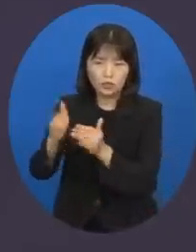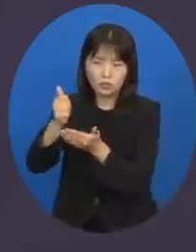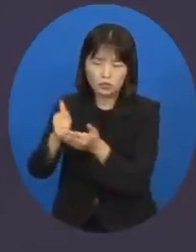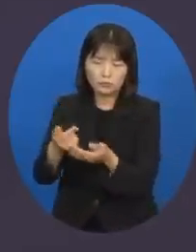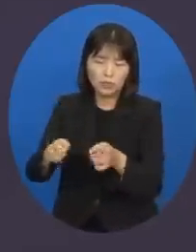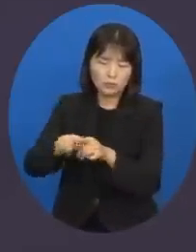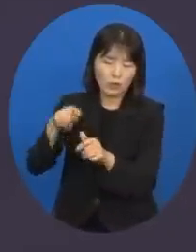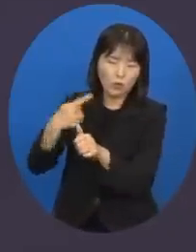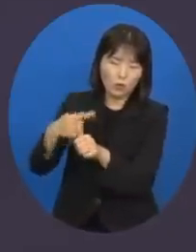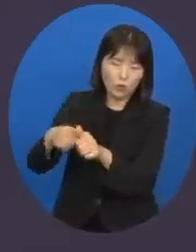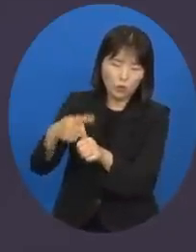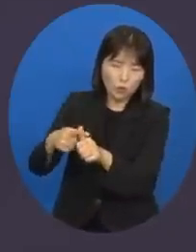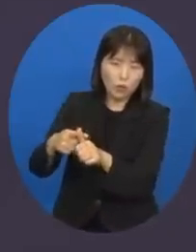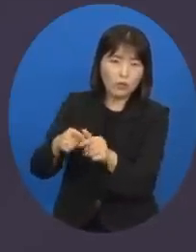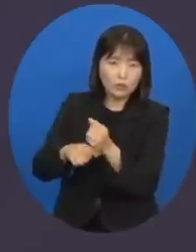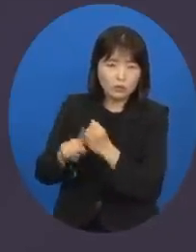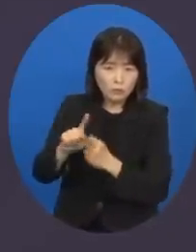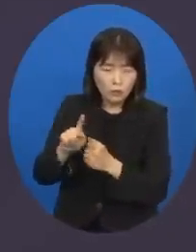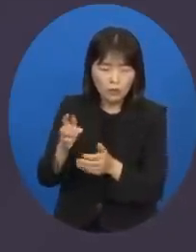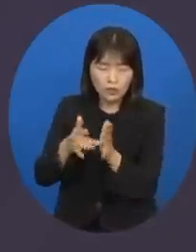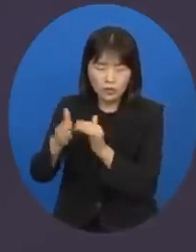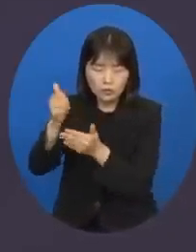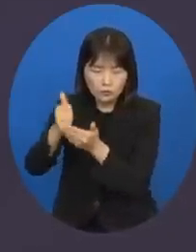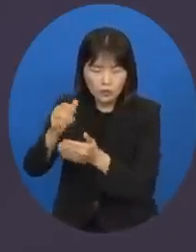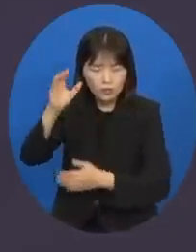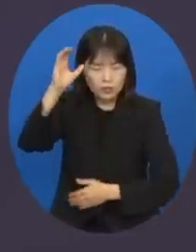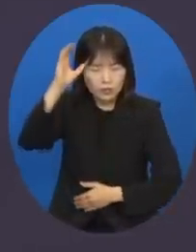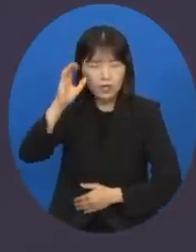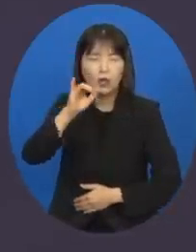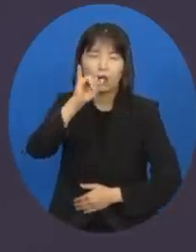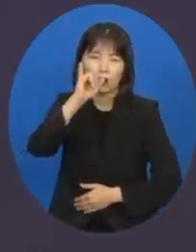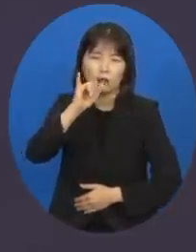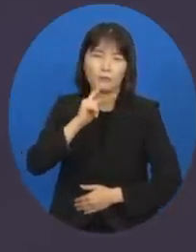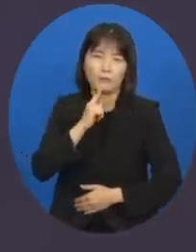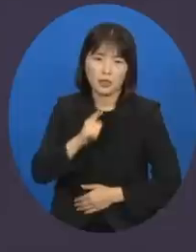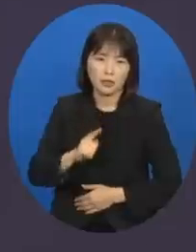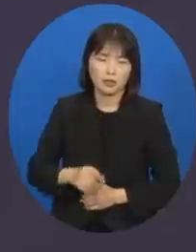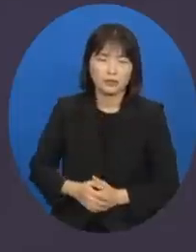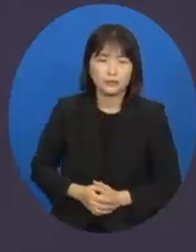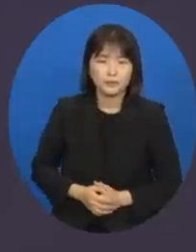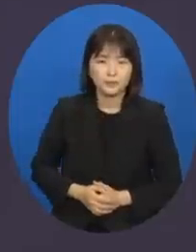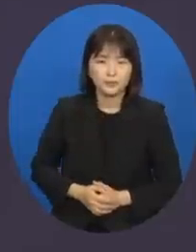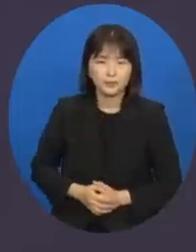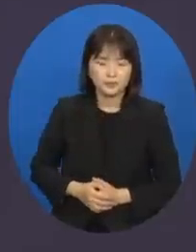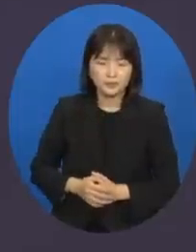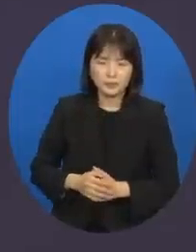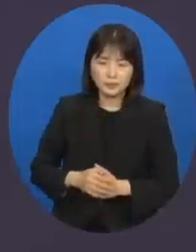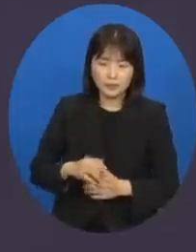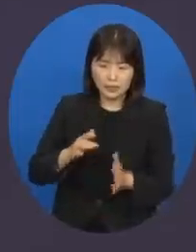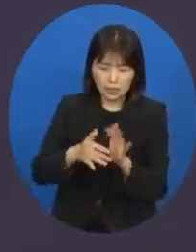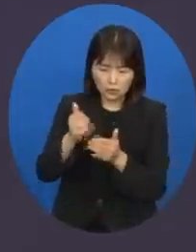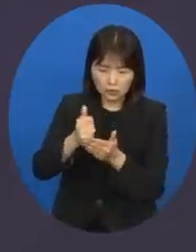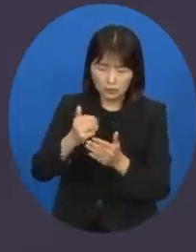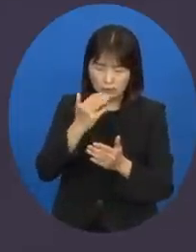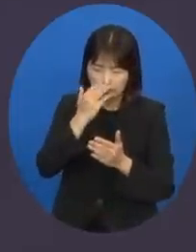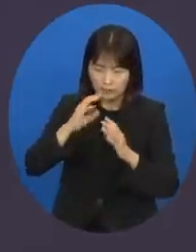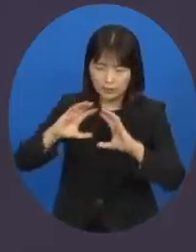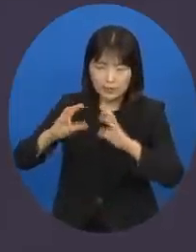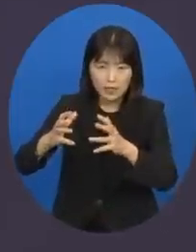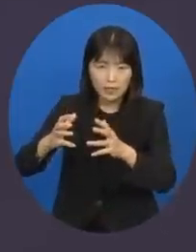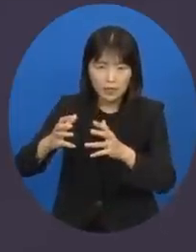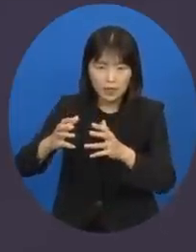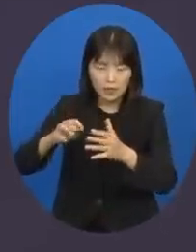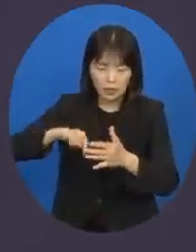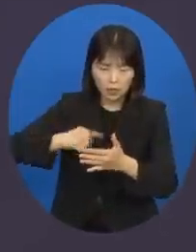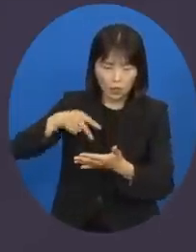것은 무엇인가 예수님으로부터 기대한 것이 있었다는 거예요. 저가 이스라엘을 독립하게 할 메시아인